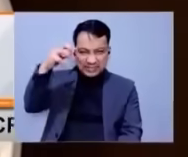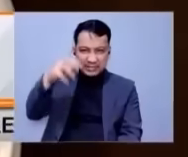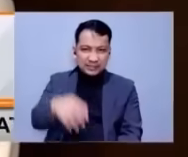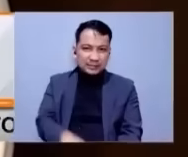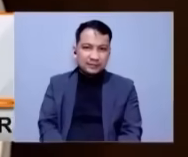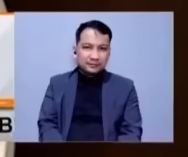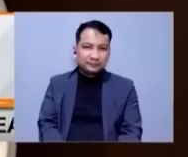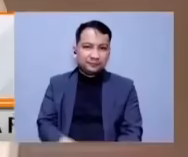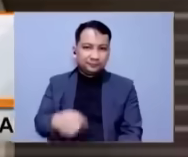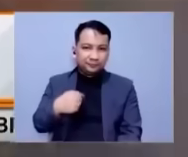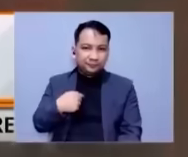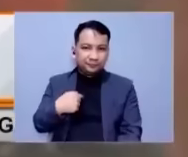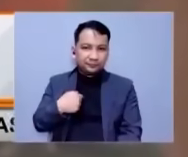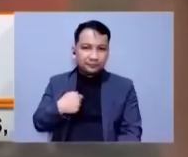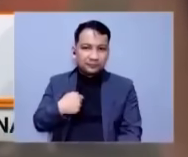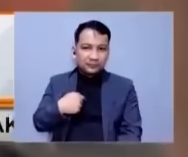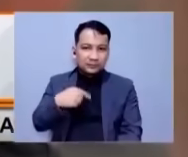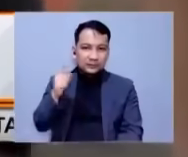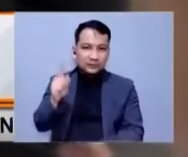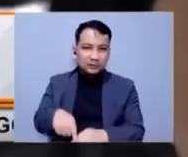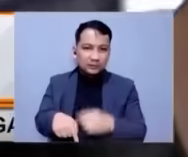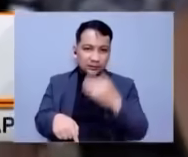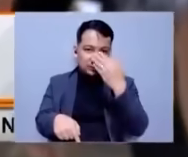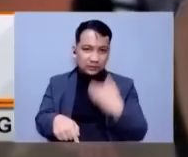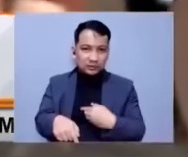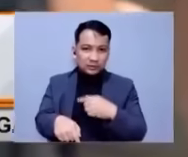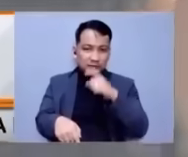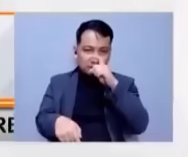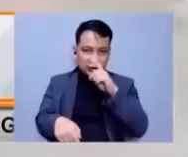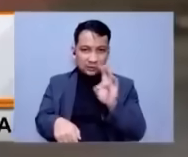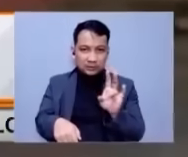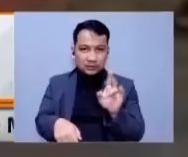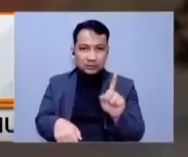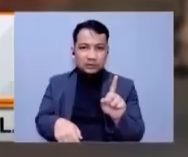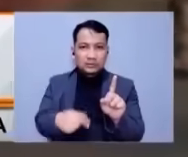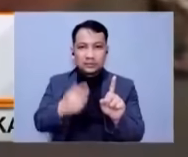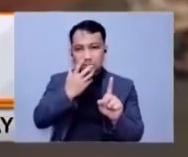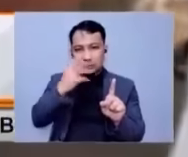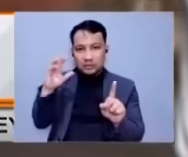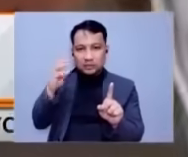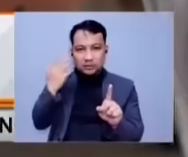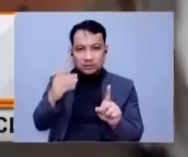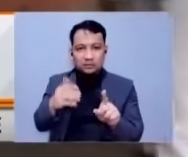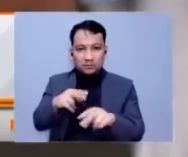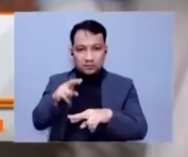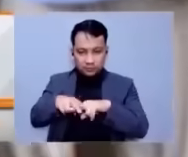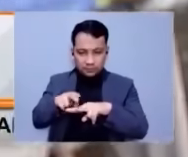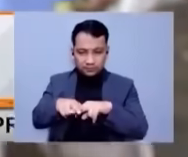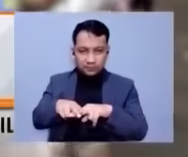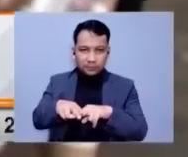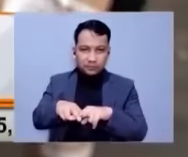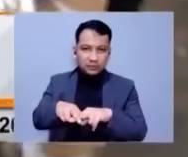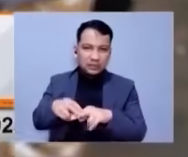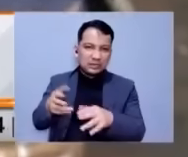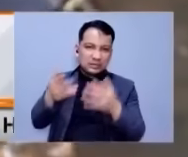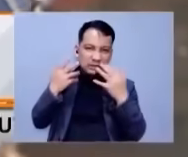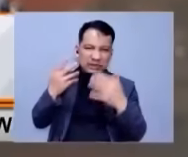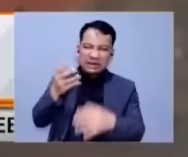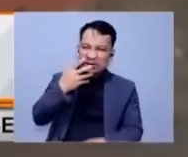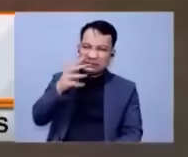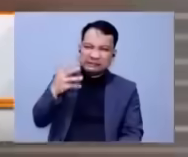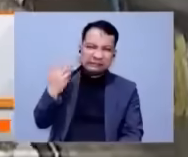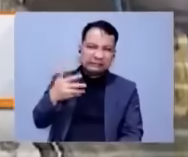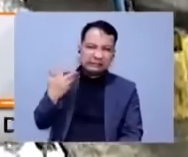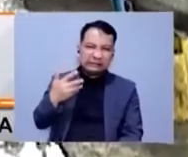baka mamaya mag-collapse ako. Ako 71 years old naman, ngayon ko lang naranasin. Katong nakuupo dyan, talaga napakamaalinsangan eh.